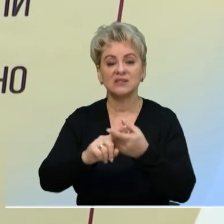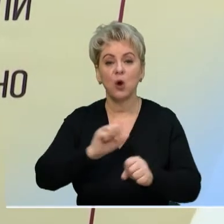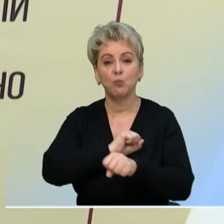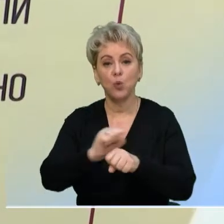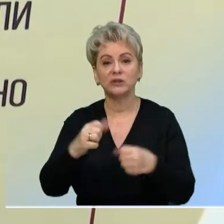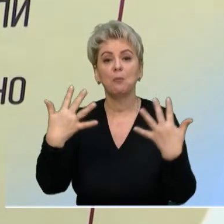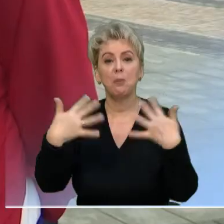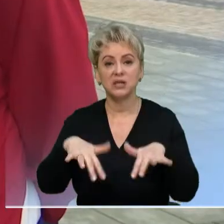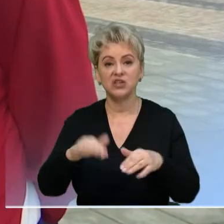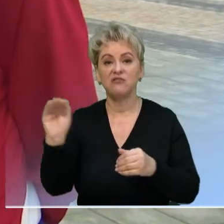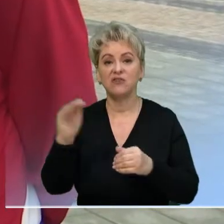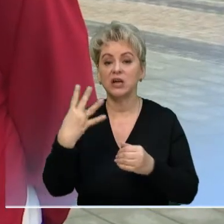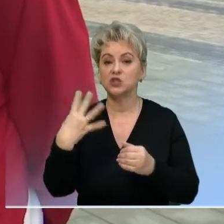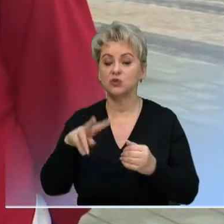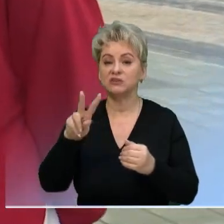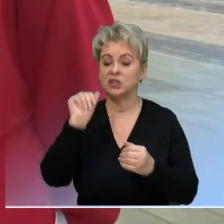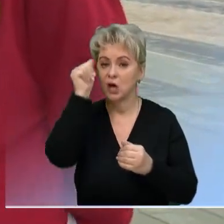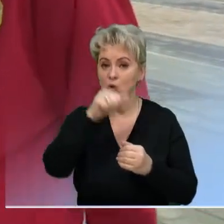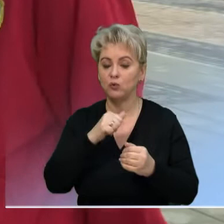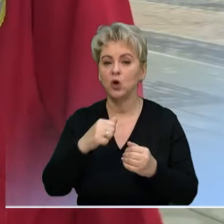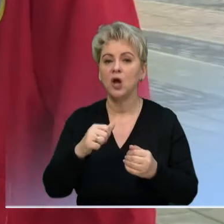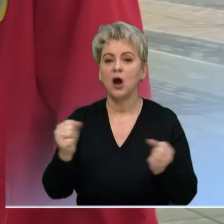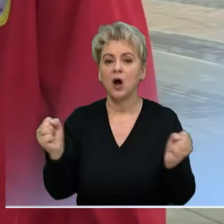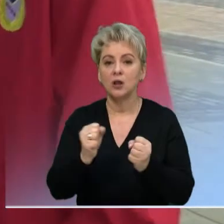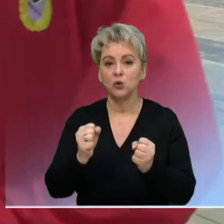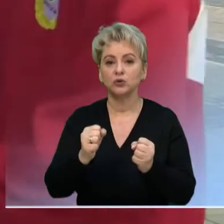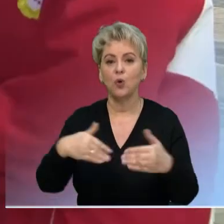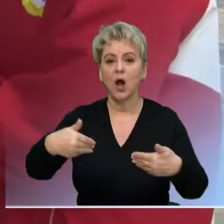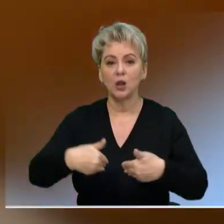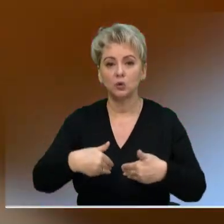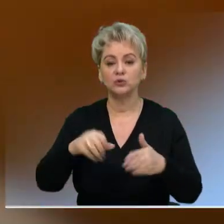подвиги, и потери. В феврале 42-го, в самую суровую, голодную и